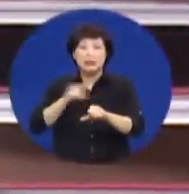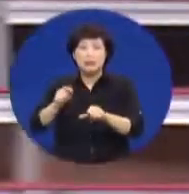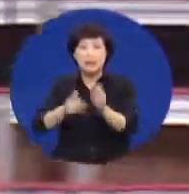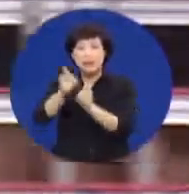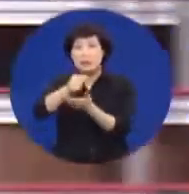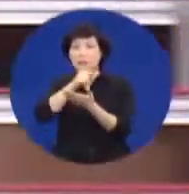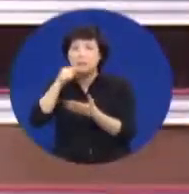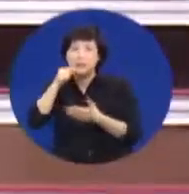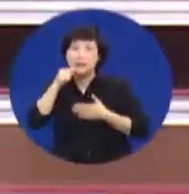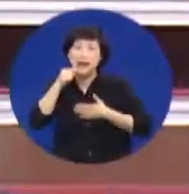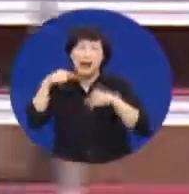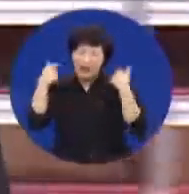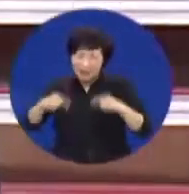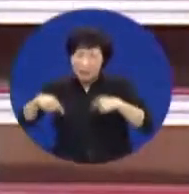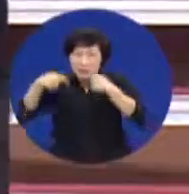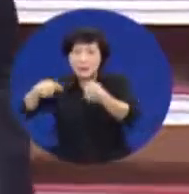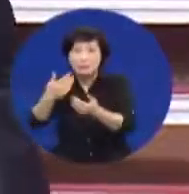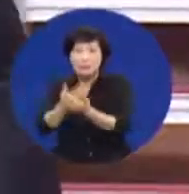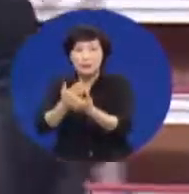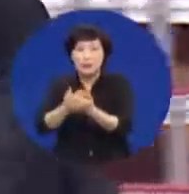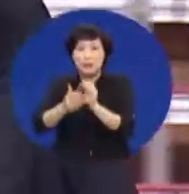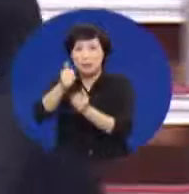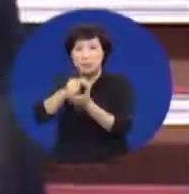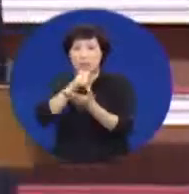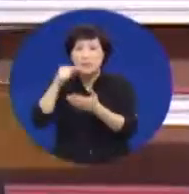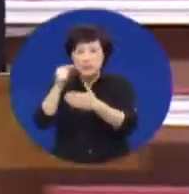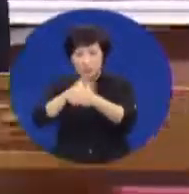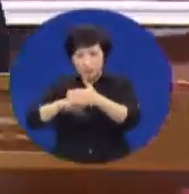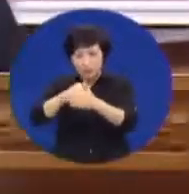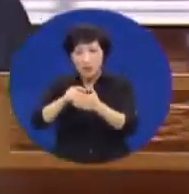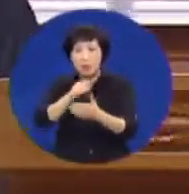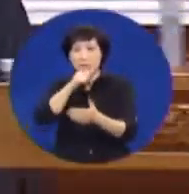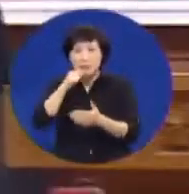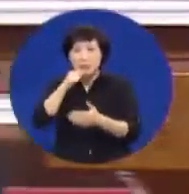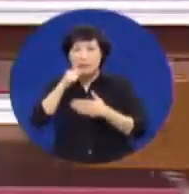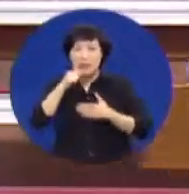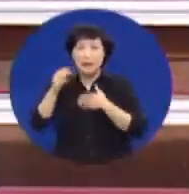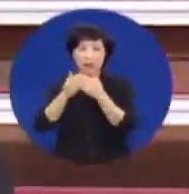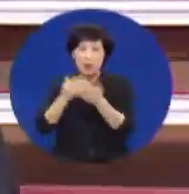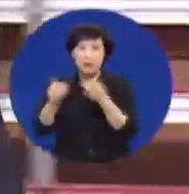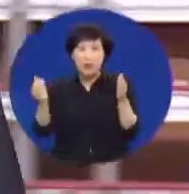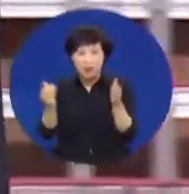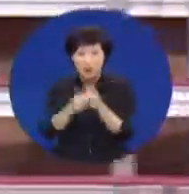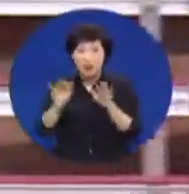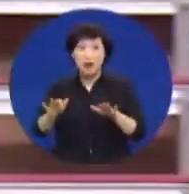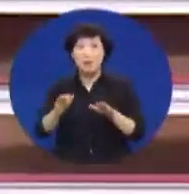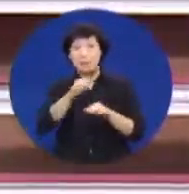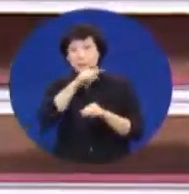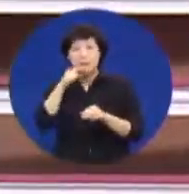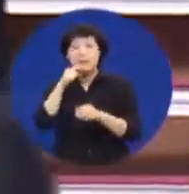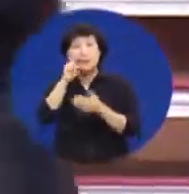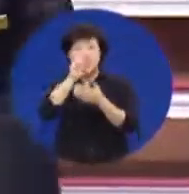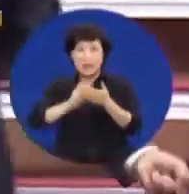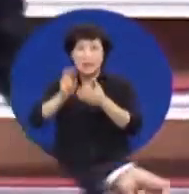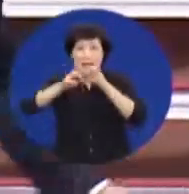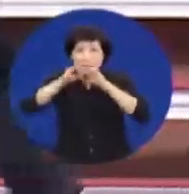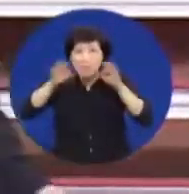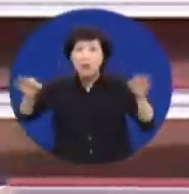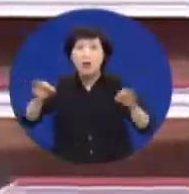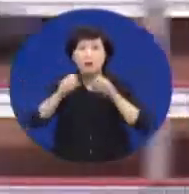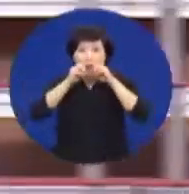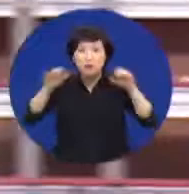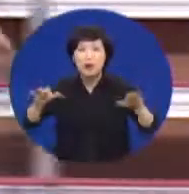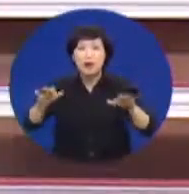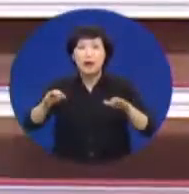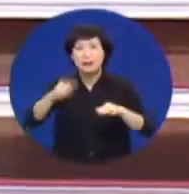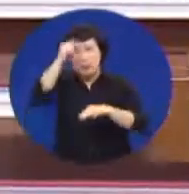던져버리게 도와주시고, 그 피 안에서 피를 마시고 피를 전하며 피를 노래하며 피를 찬양하고 피를 예배하는